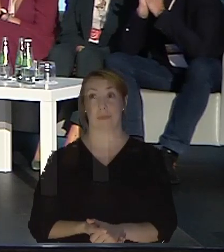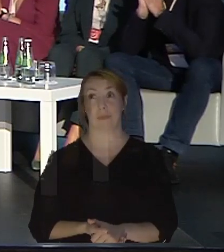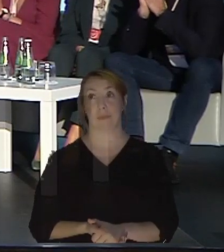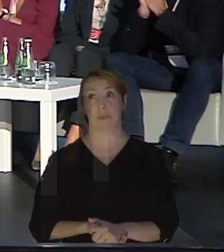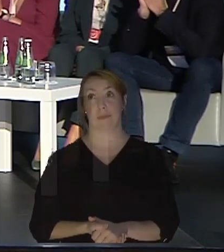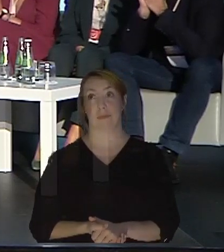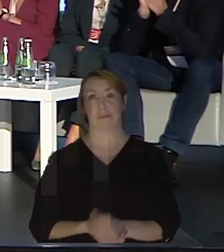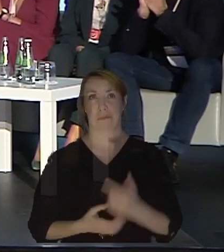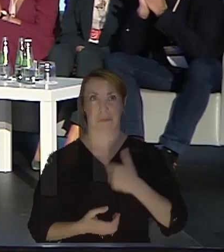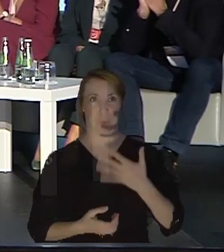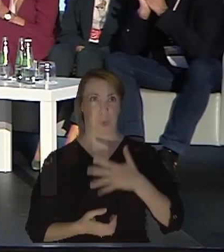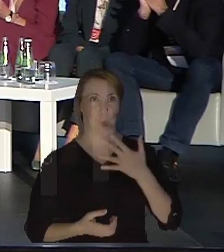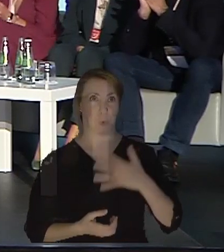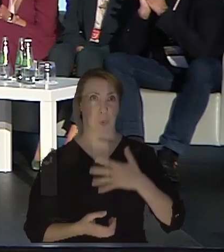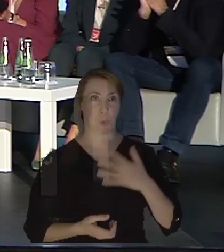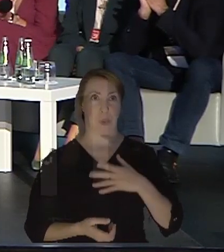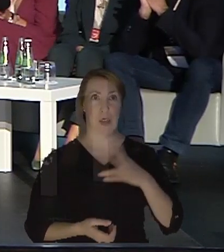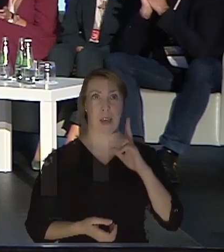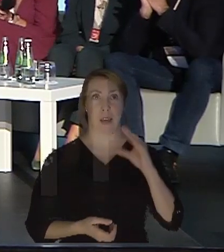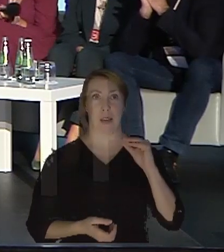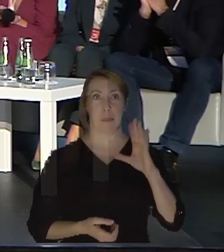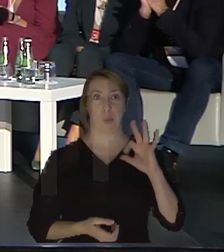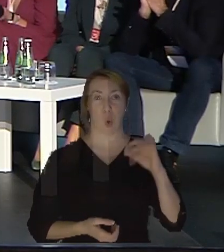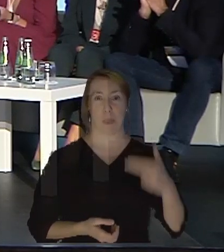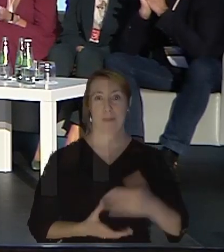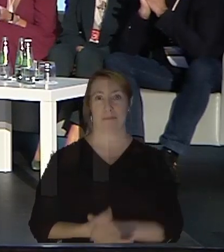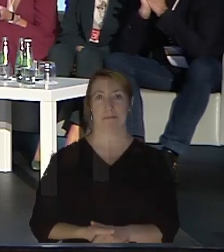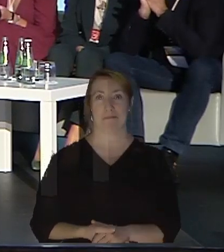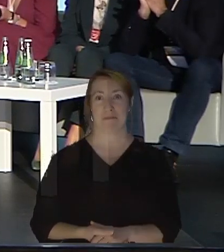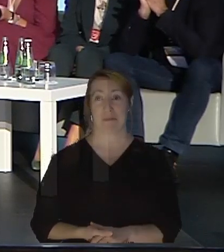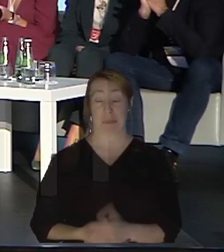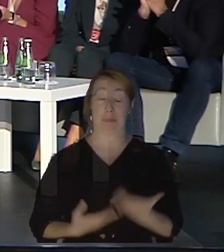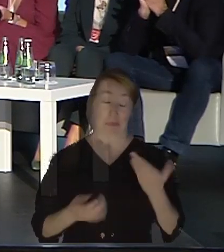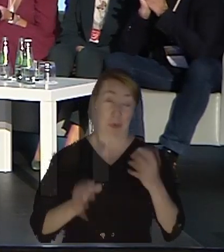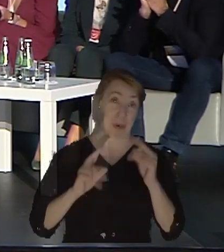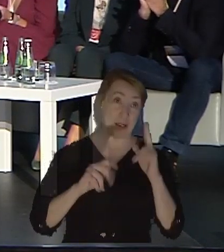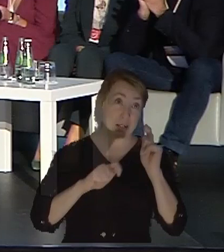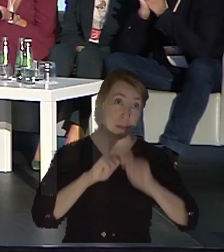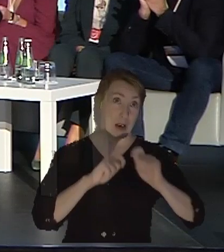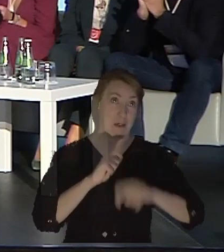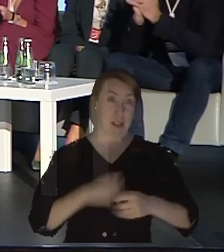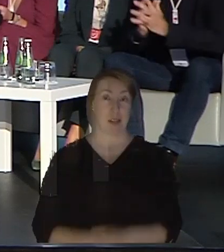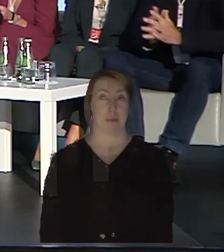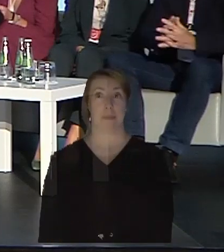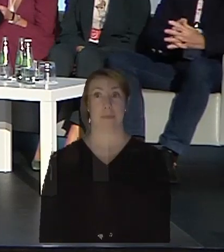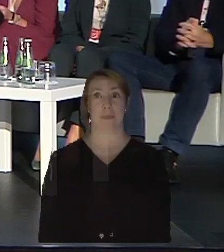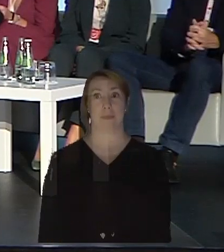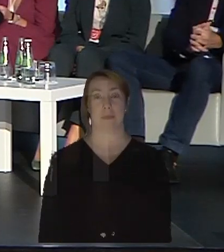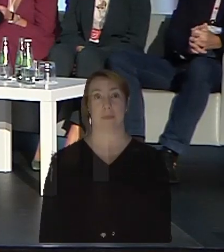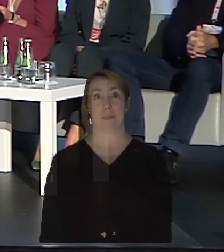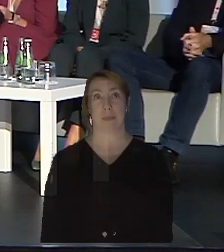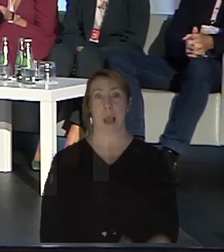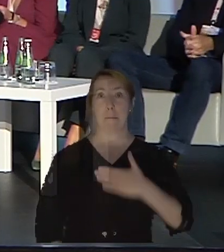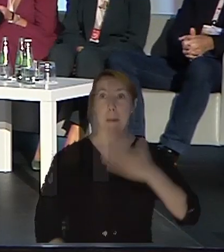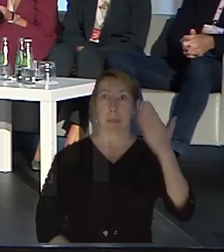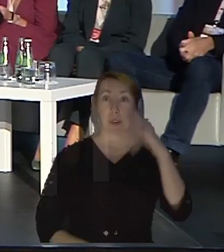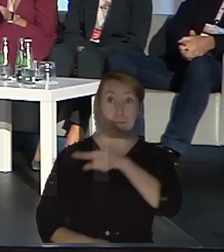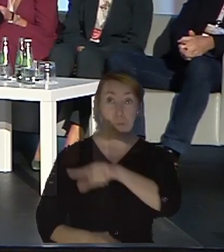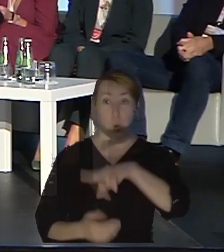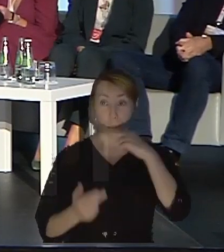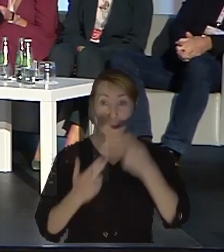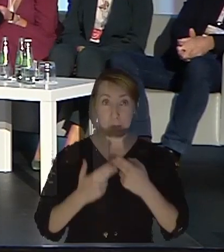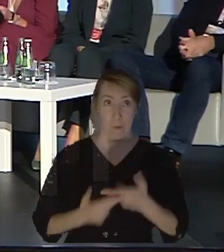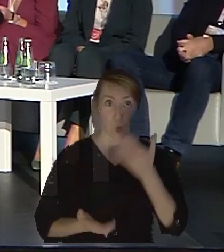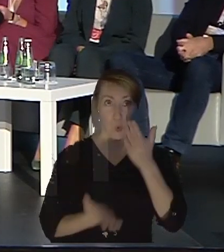My obstawimy Kepsona. Kepson? Mm-hmm. No to sprawdzamy. Wszyscy, mam nadzieję, że już odpowiedzieli, to